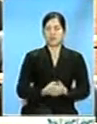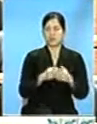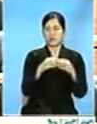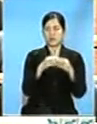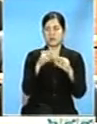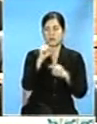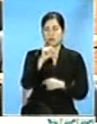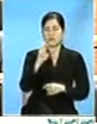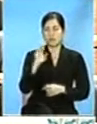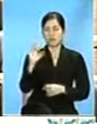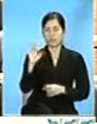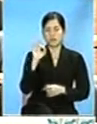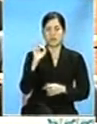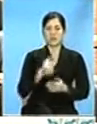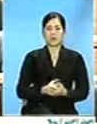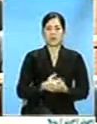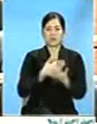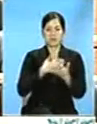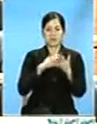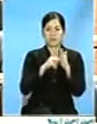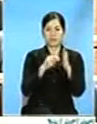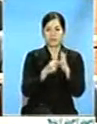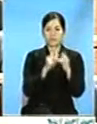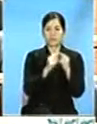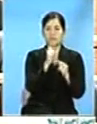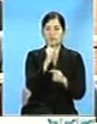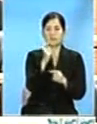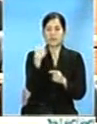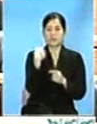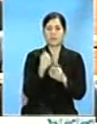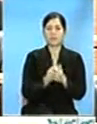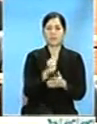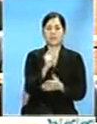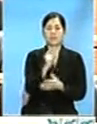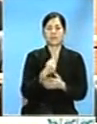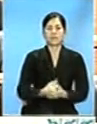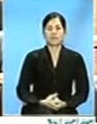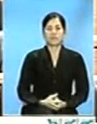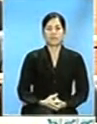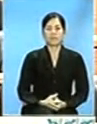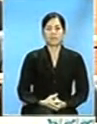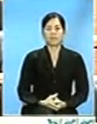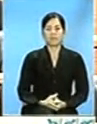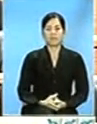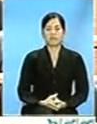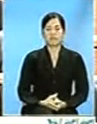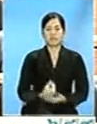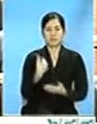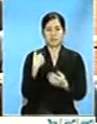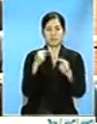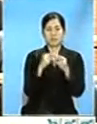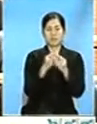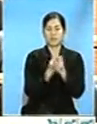ขออภัยพี่จงรักนะครับผมหมายถึงบางส่วนนะครับที่ได้จากคัดเ